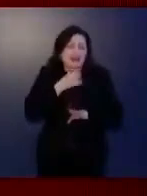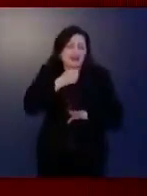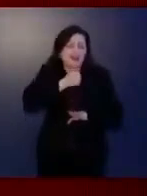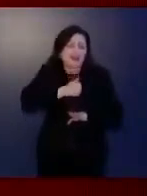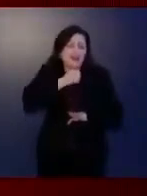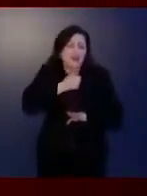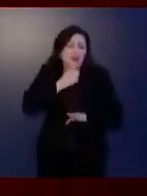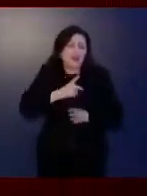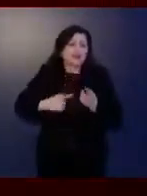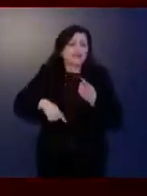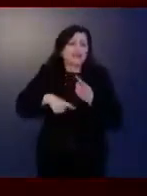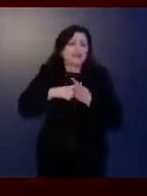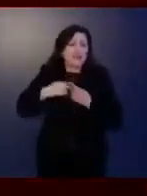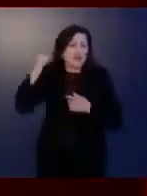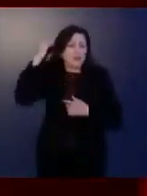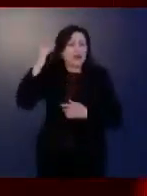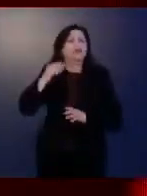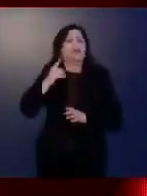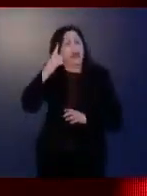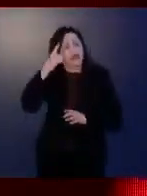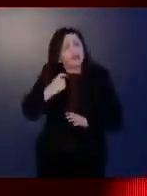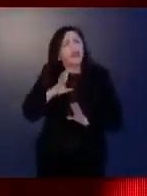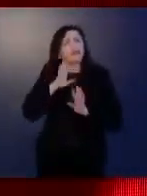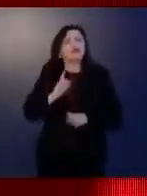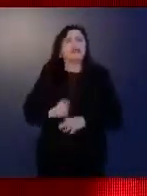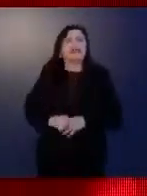πολιτική είναι λειτουργήμα και όχι επάγγελμα.